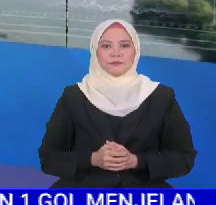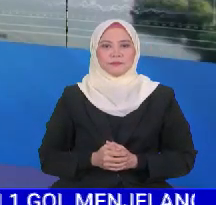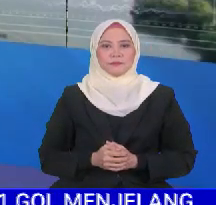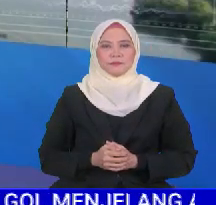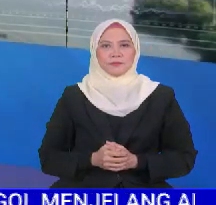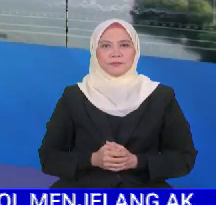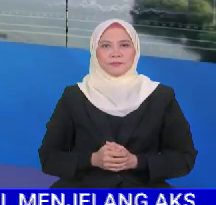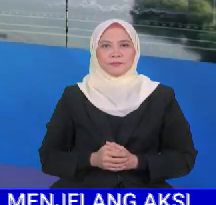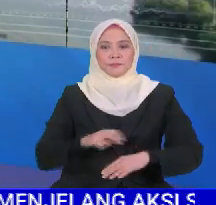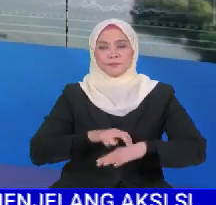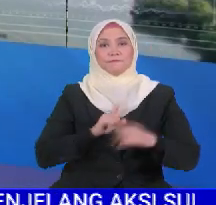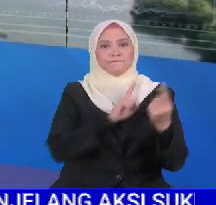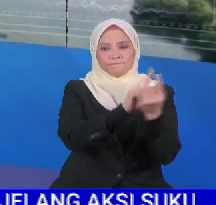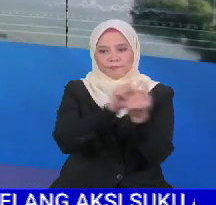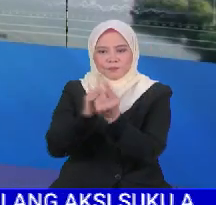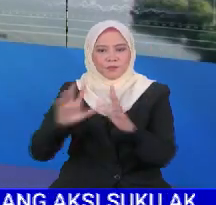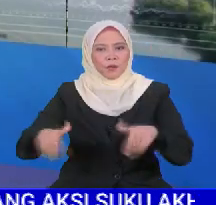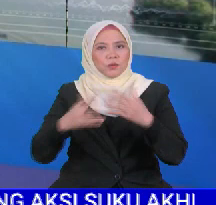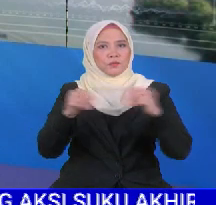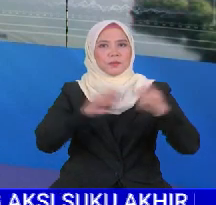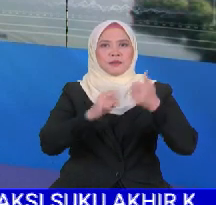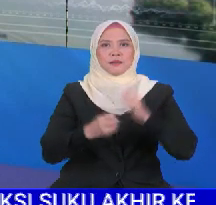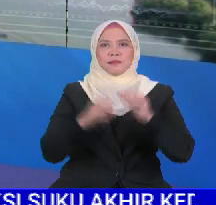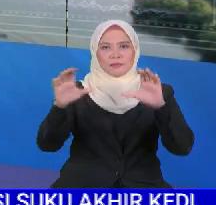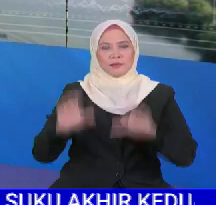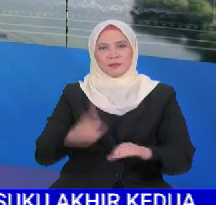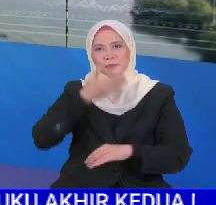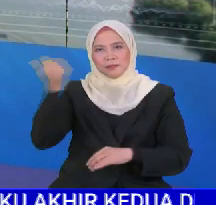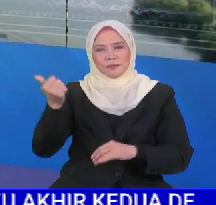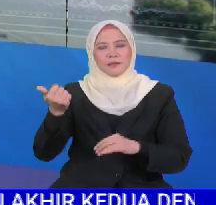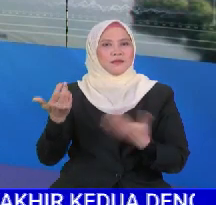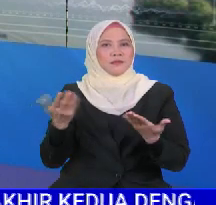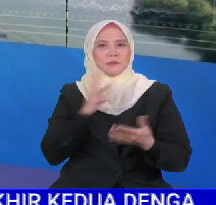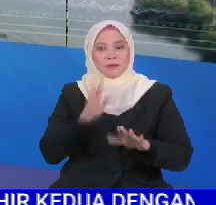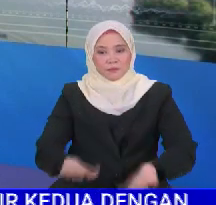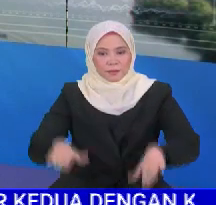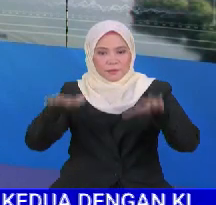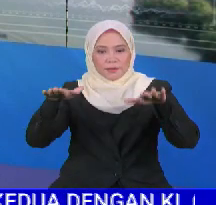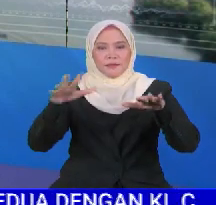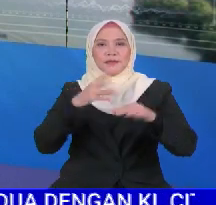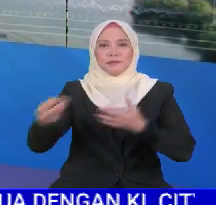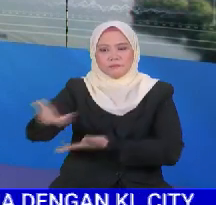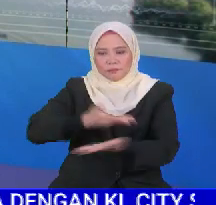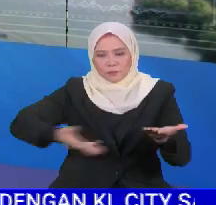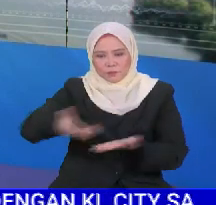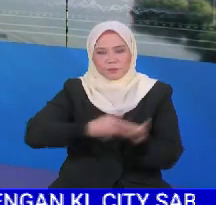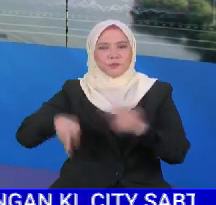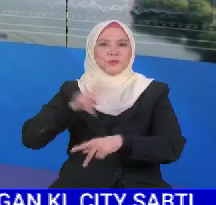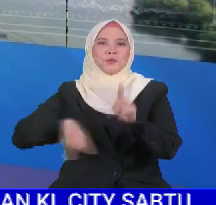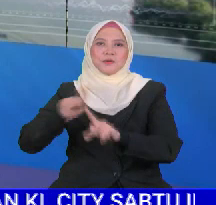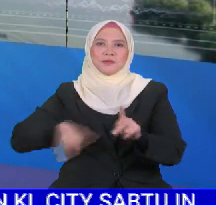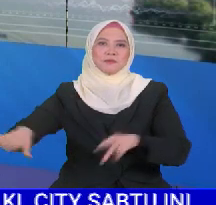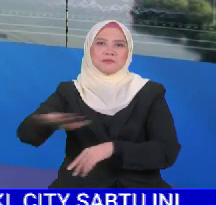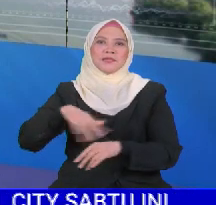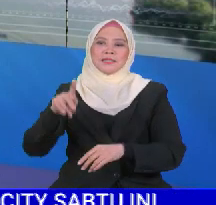sementara itu turun Padang cari penyelesaian dan kaidah terbaik tangani masalah banjir dan menyantuni penduduk terjedas